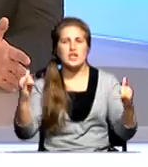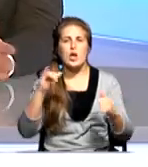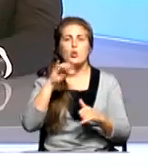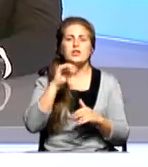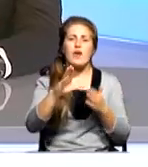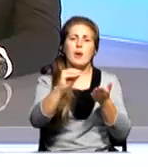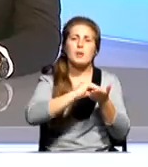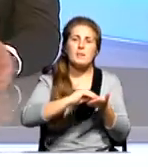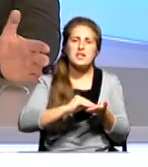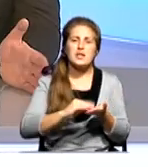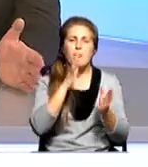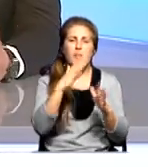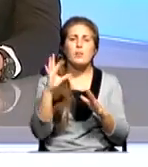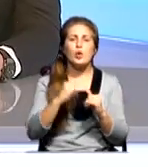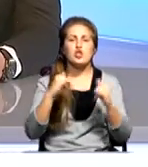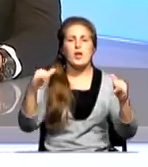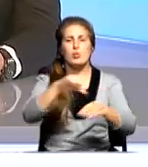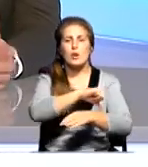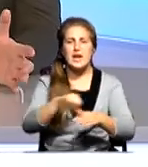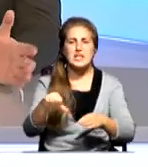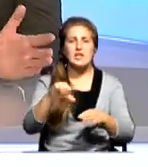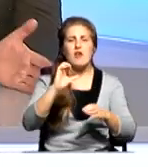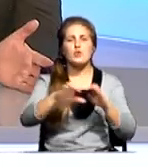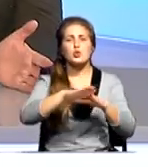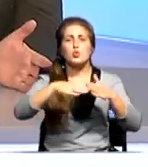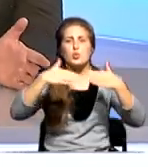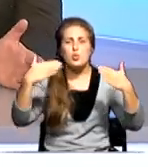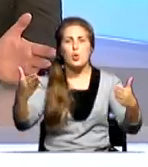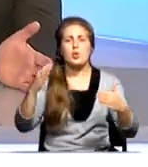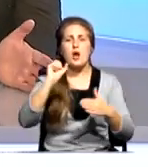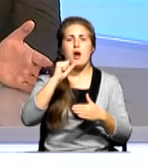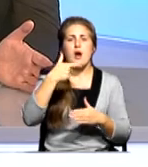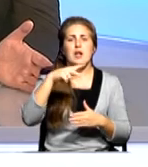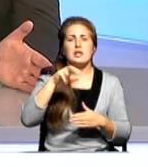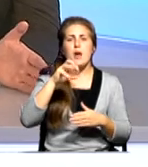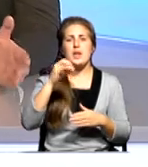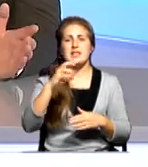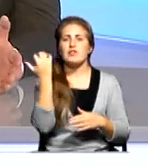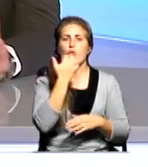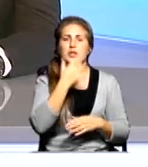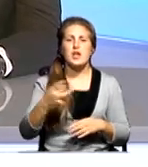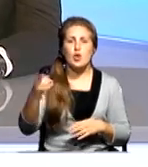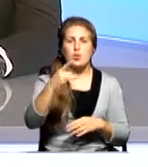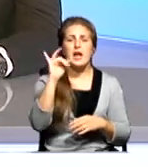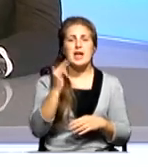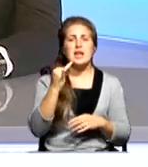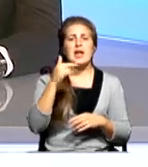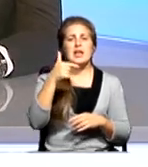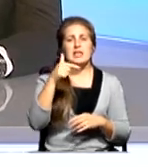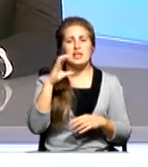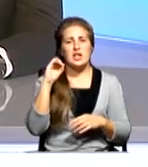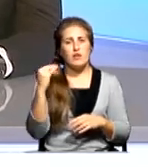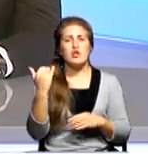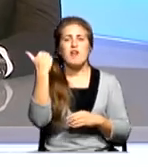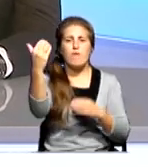прописаны моменты по расширению границ в сторону а агломерации симферопольским районам и геннадий сергеевич и его команда